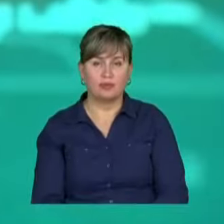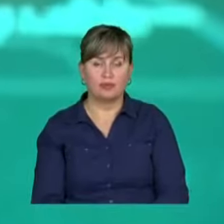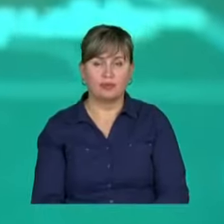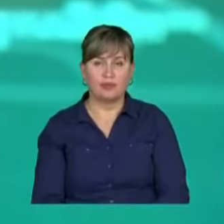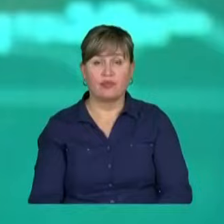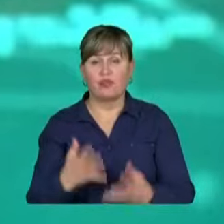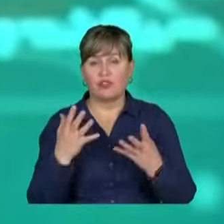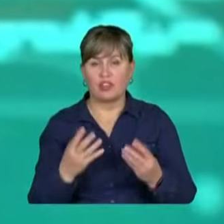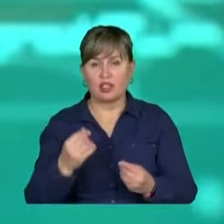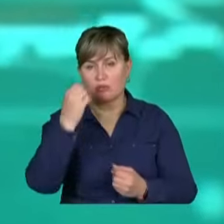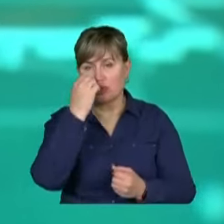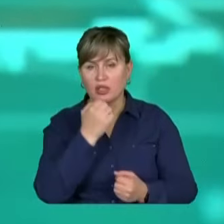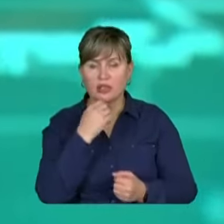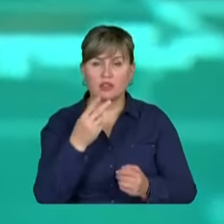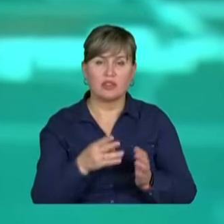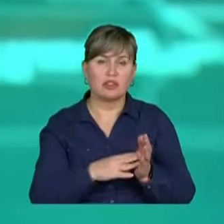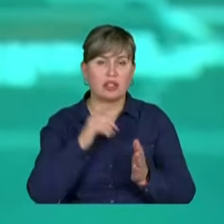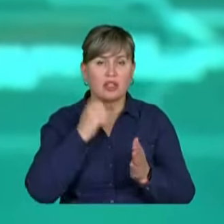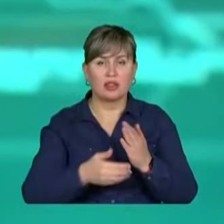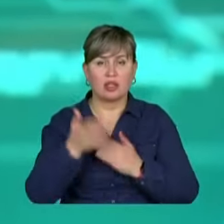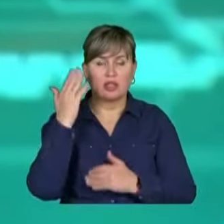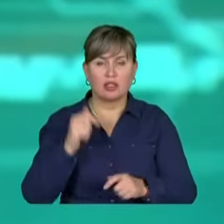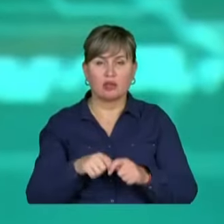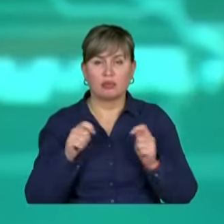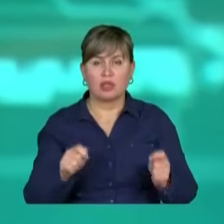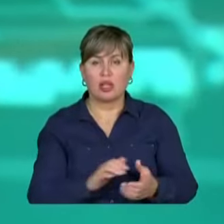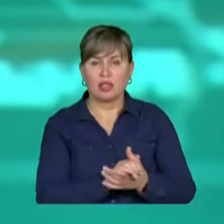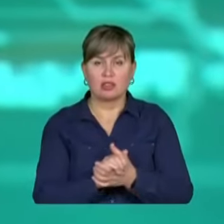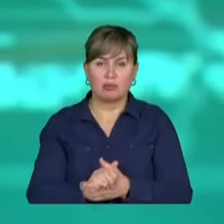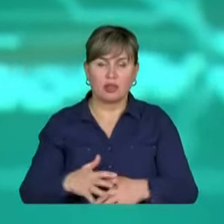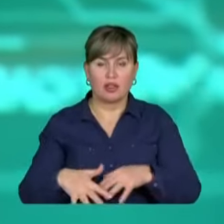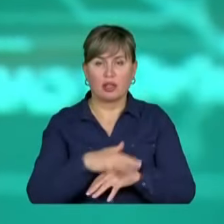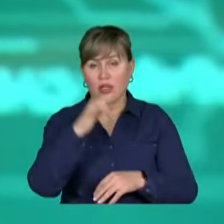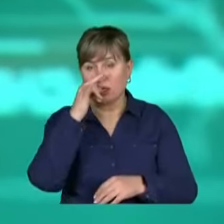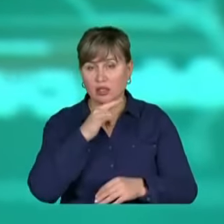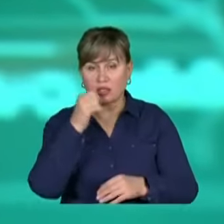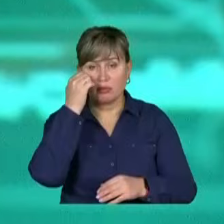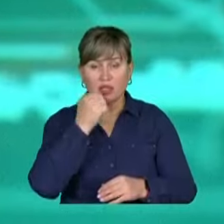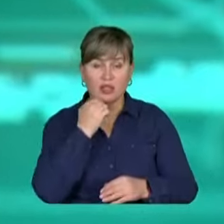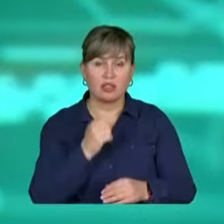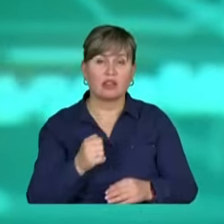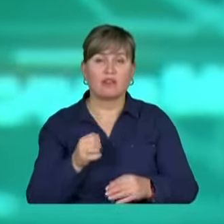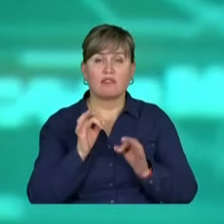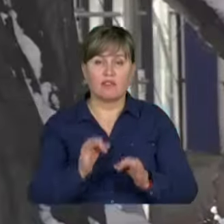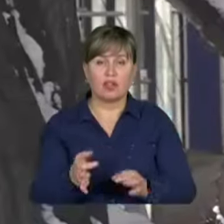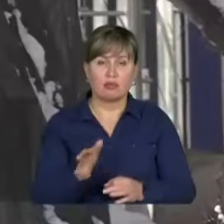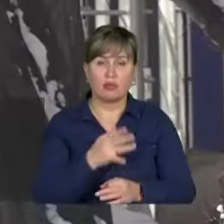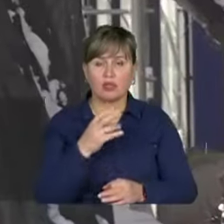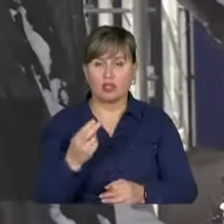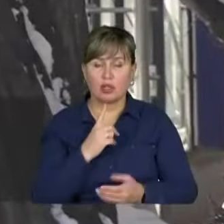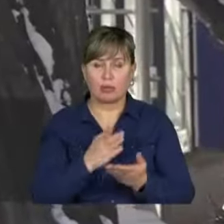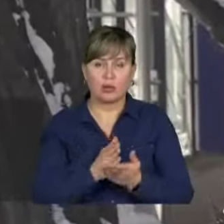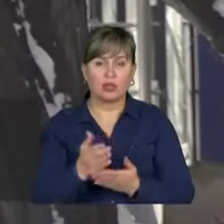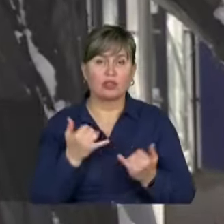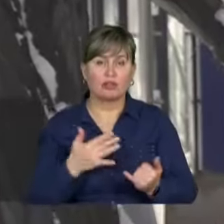Именно в День благодарности 29 лет назад образовалась Ассамблея народа Казахстана. Благодаря верной межнациональной политике сегодня